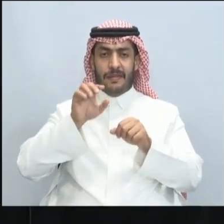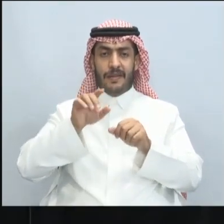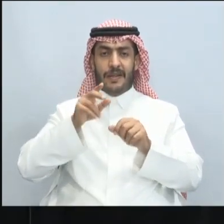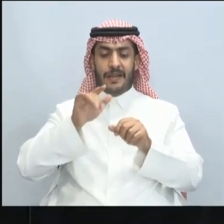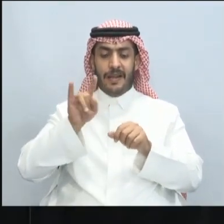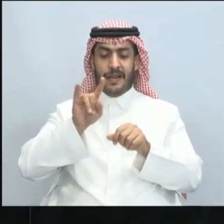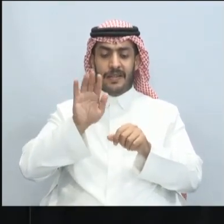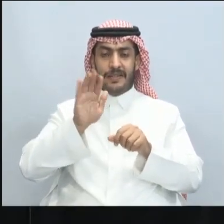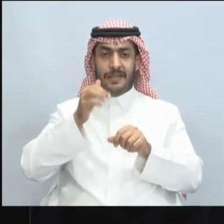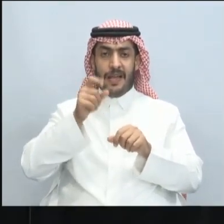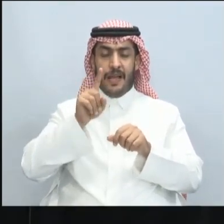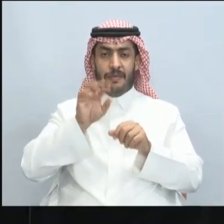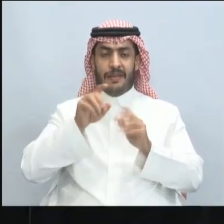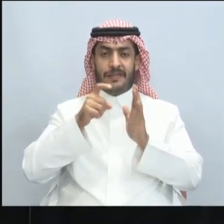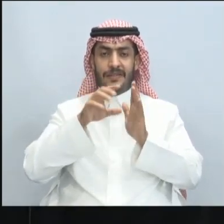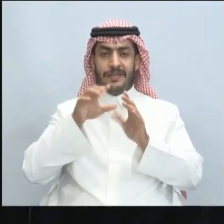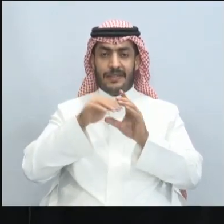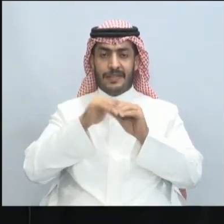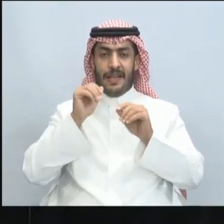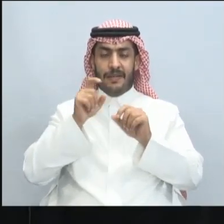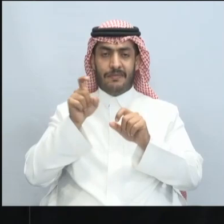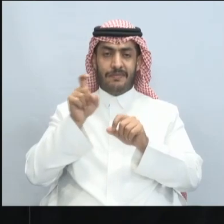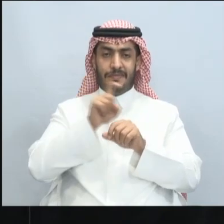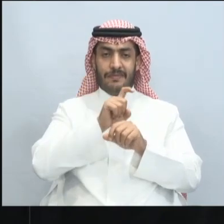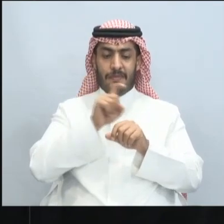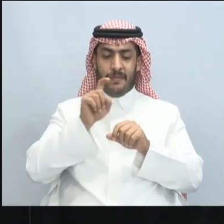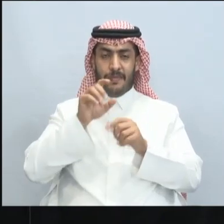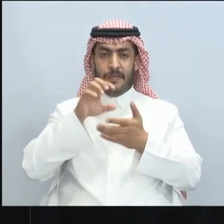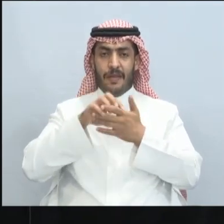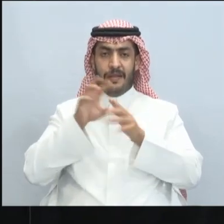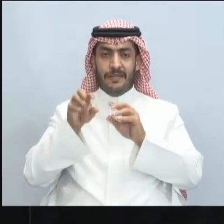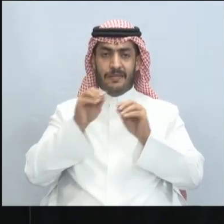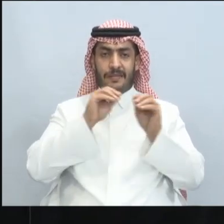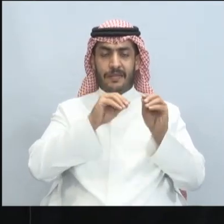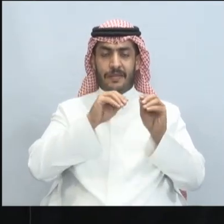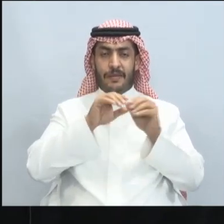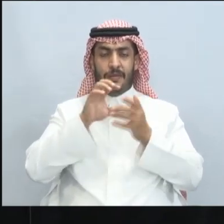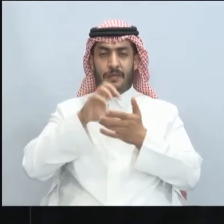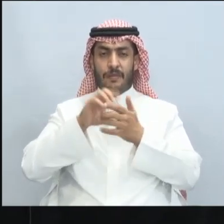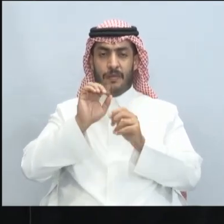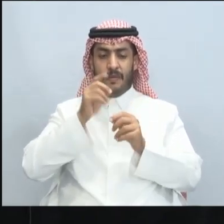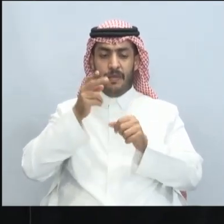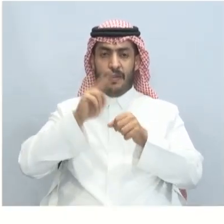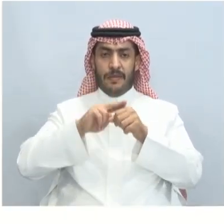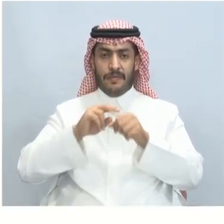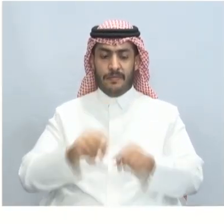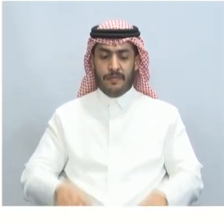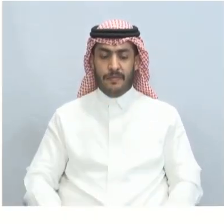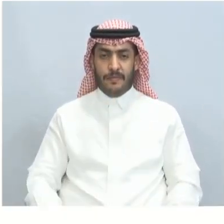الانسحاب هو ان ينتقل الشكل من موقع الى اخر دون ماذا دون